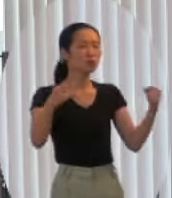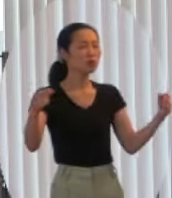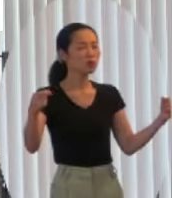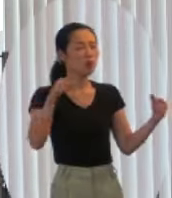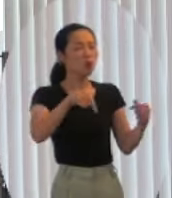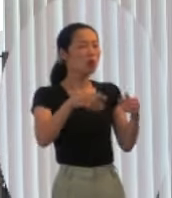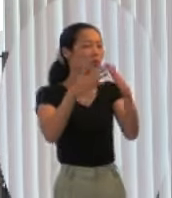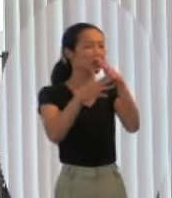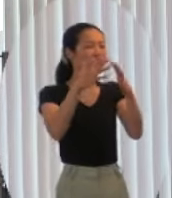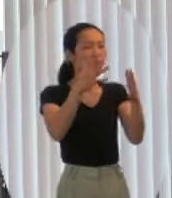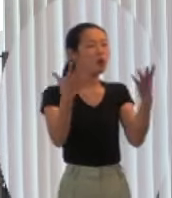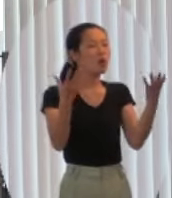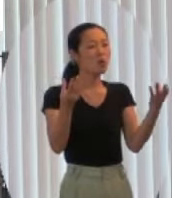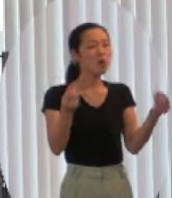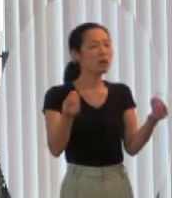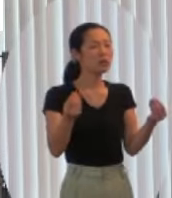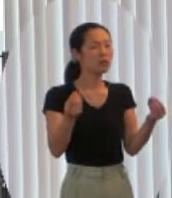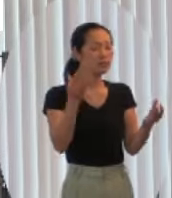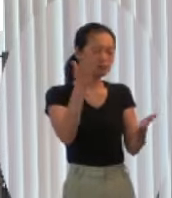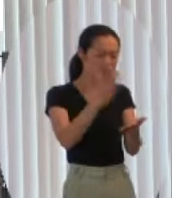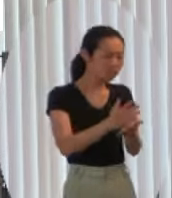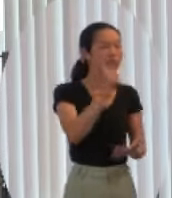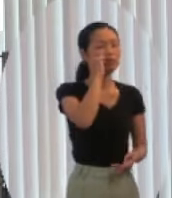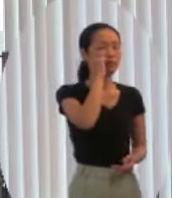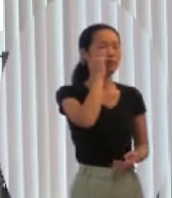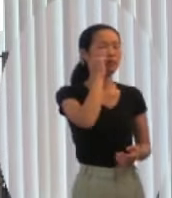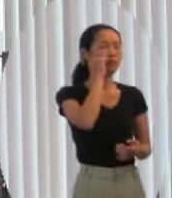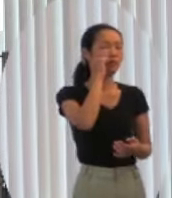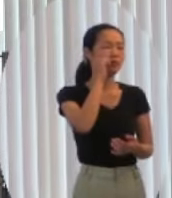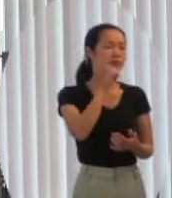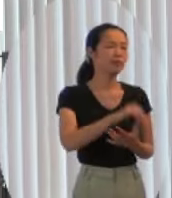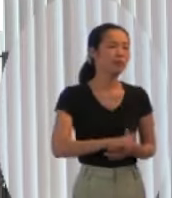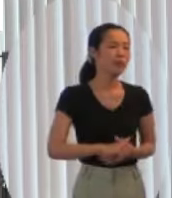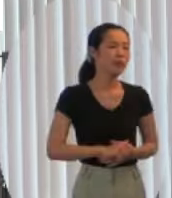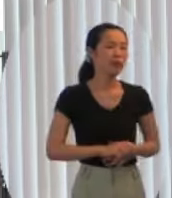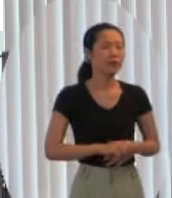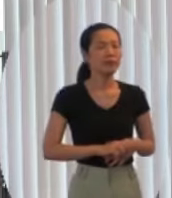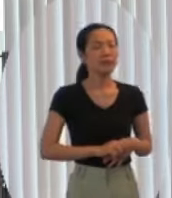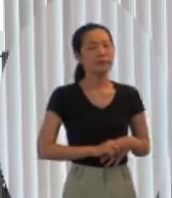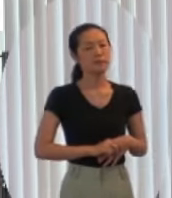ません。聖書はそのことにおいて、微塵も